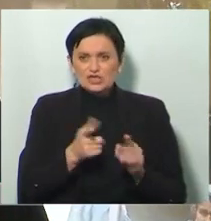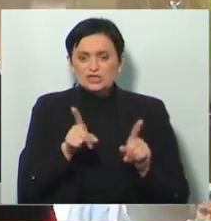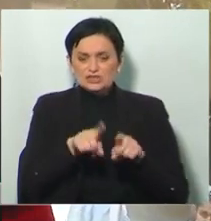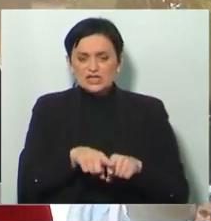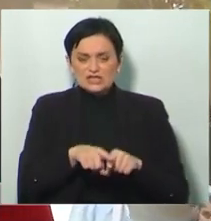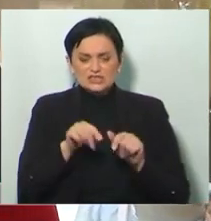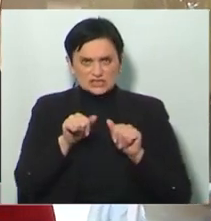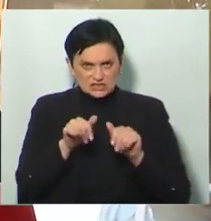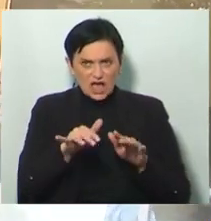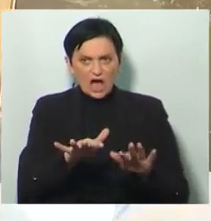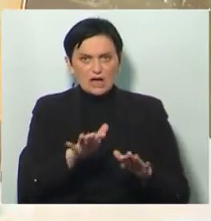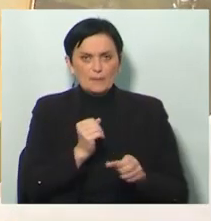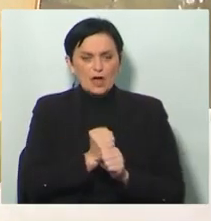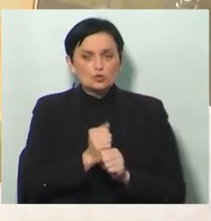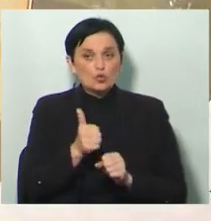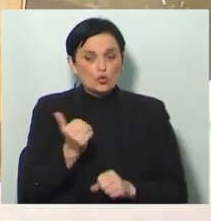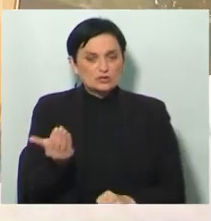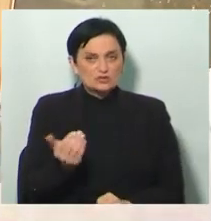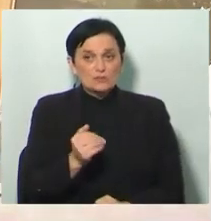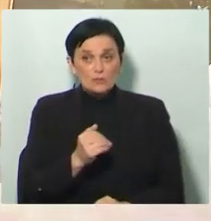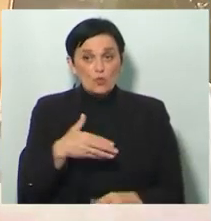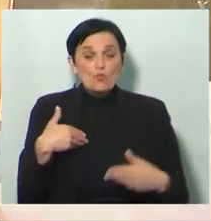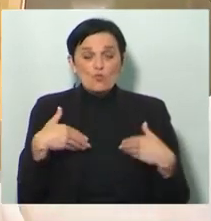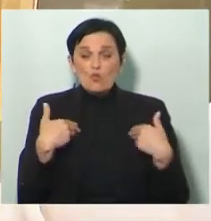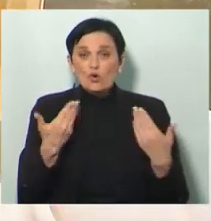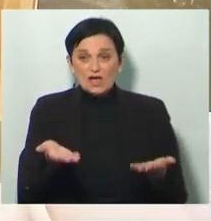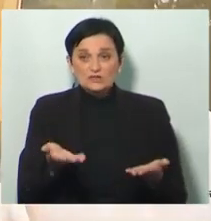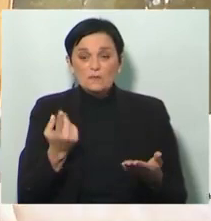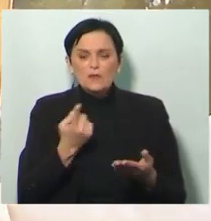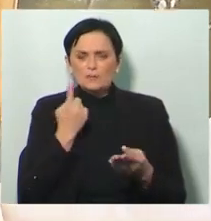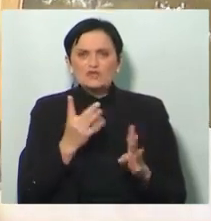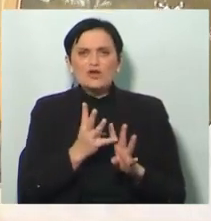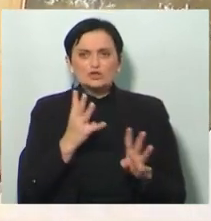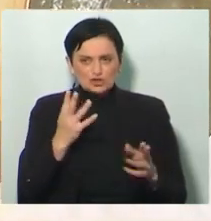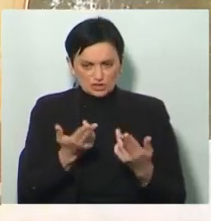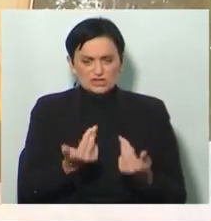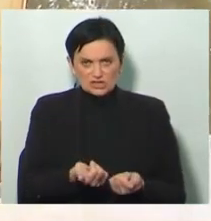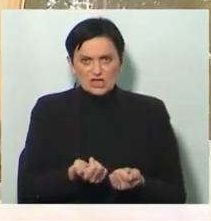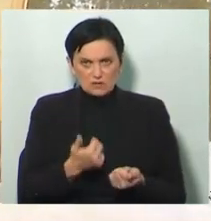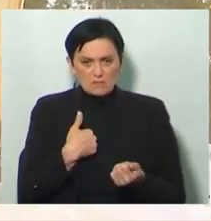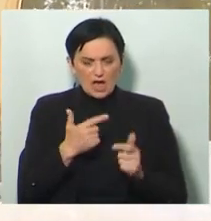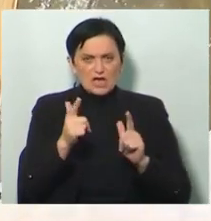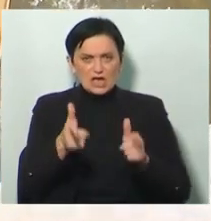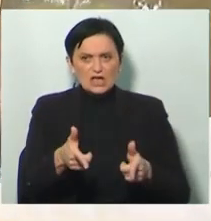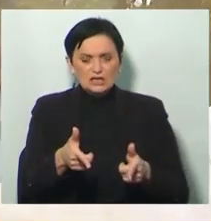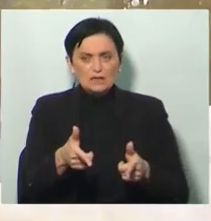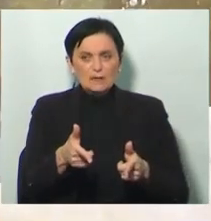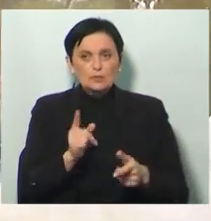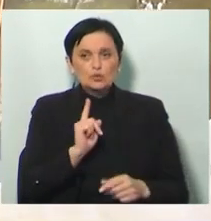ისეთივე საქმიანობით დაკავდეთ, როგორც ის? მოგესალმებით. პირველ რიგში დიახ, გეთანხმებით იმაში,